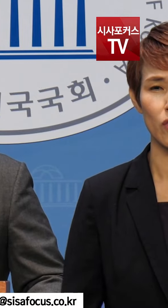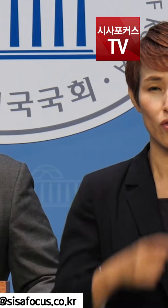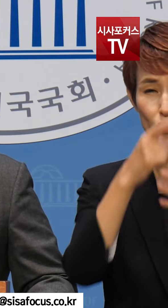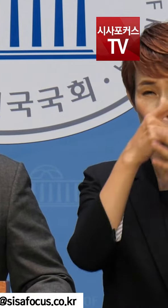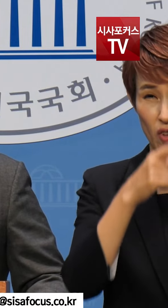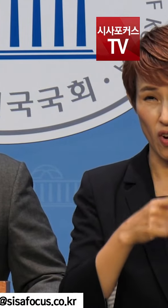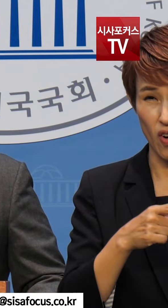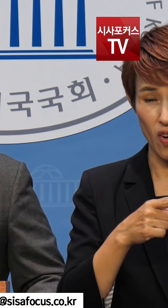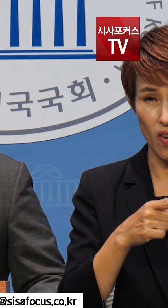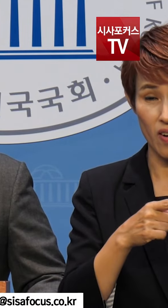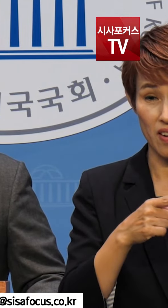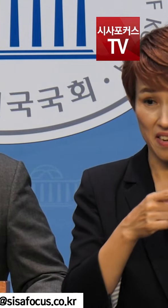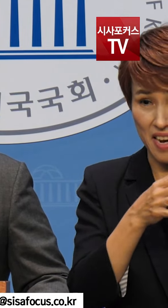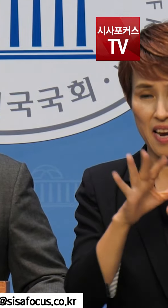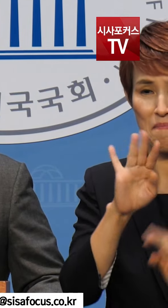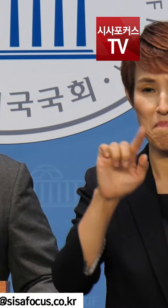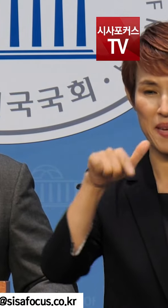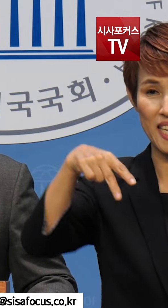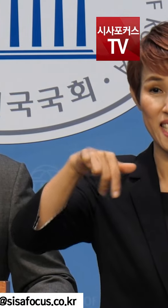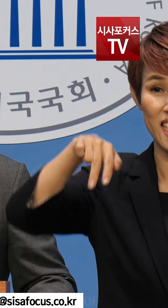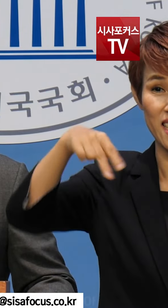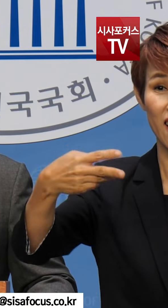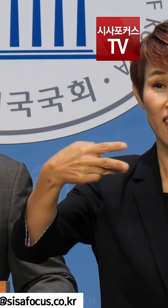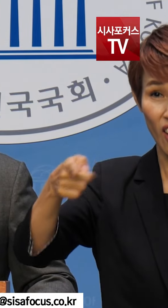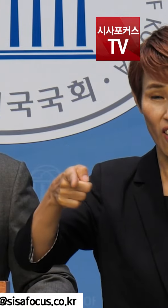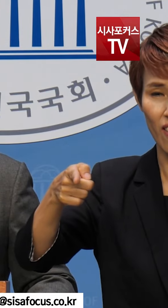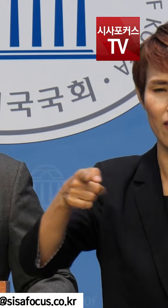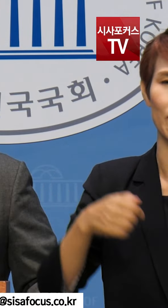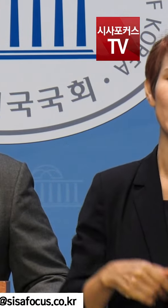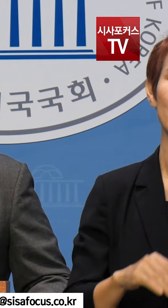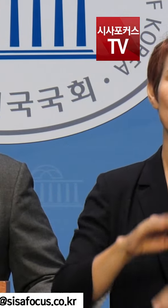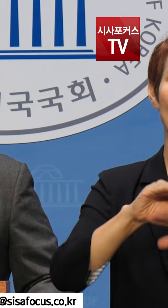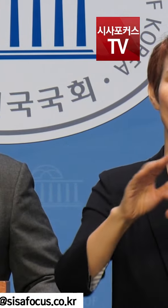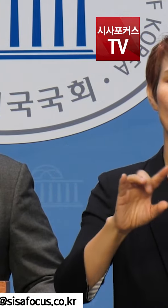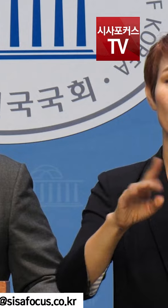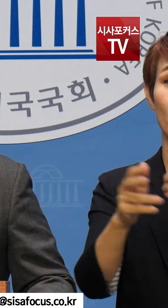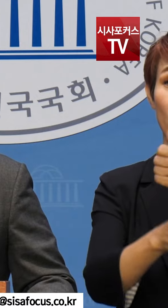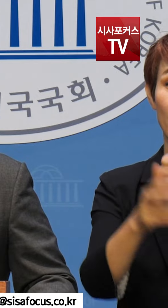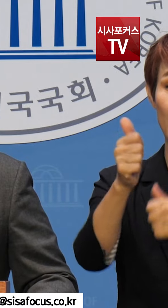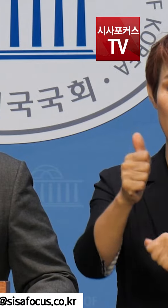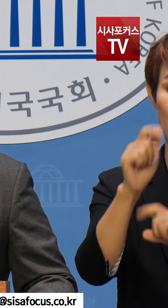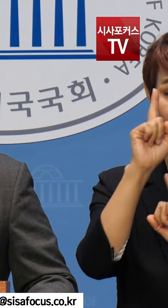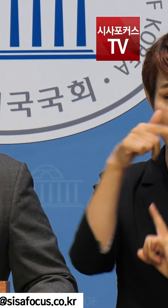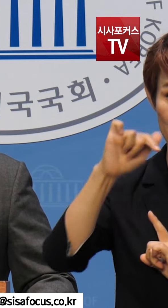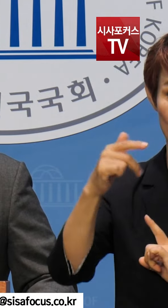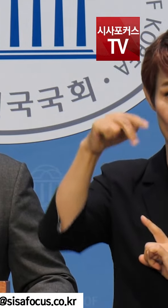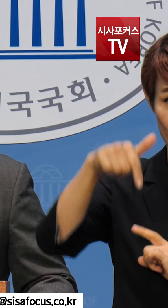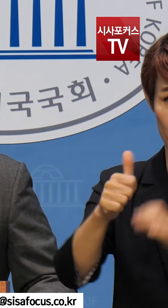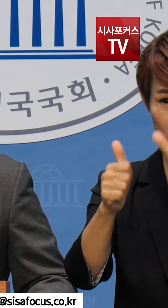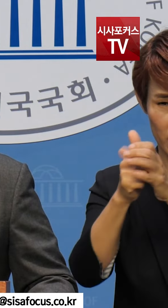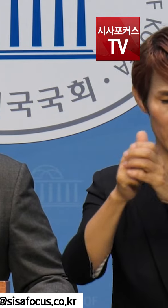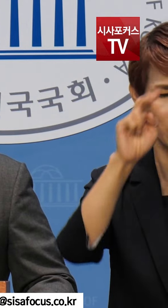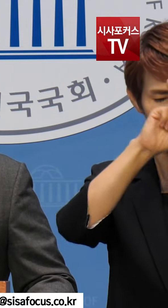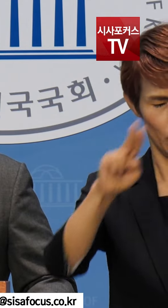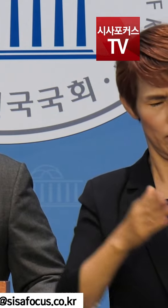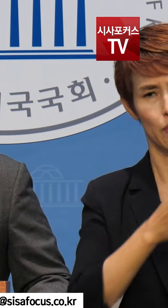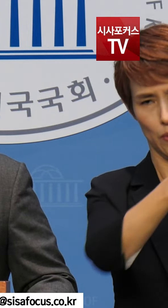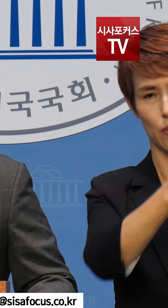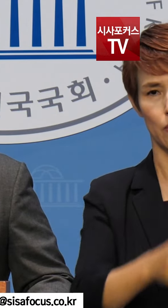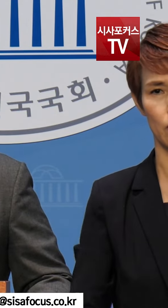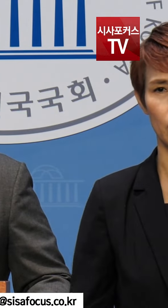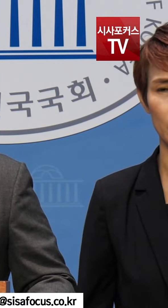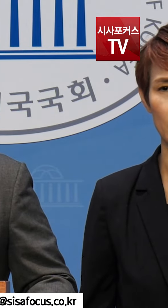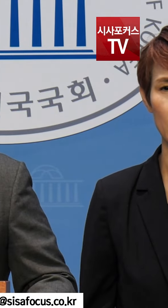윤석열의 빅시스터 이진숙 방통위원장 지명을 즉각 철회하라. 이진숙 방송통신위원장